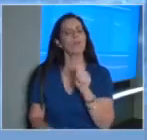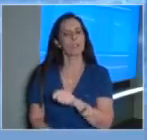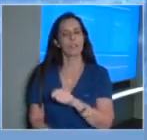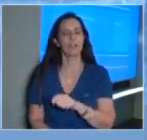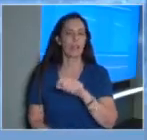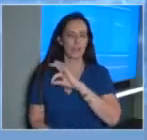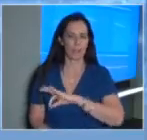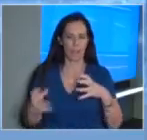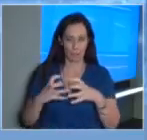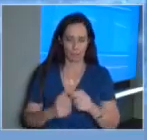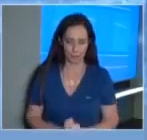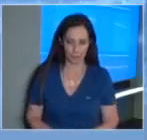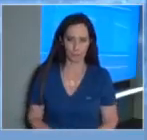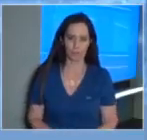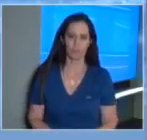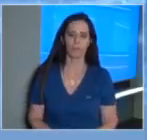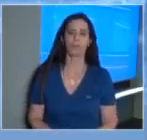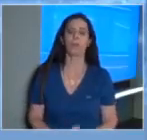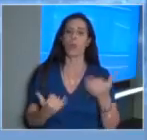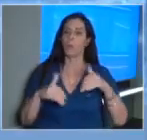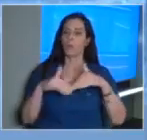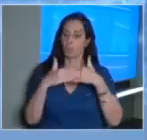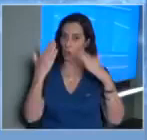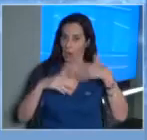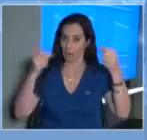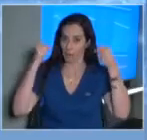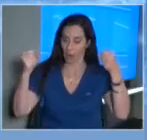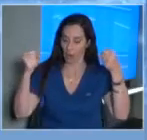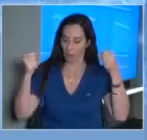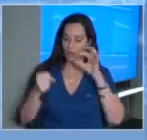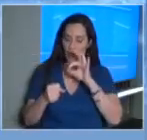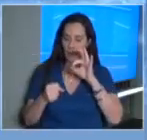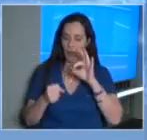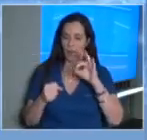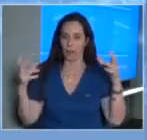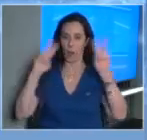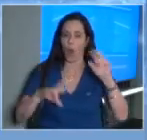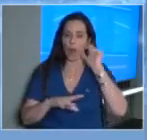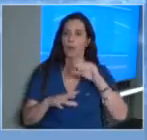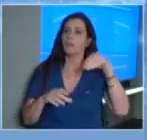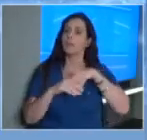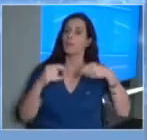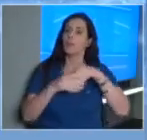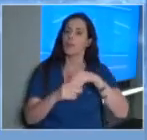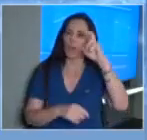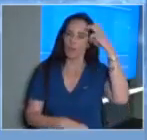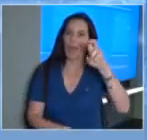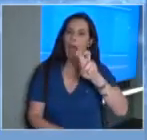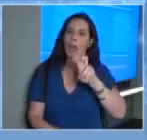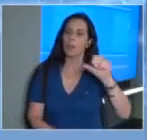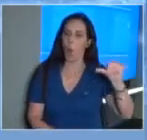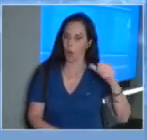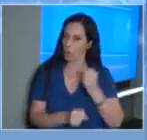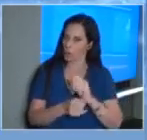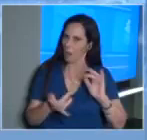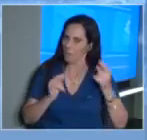הכנסת יבגני סובה מישראל ביתנו. בבוקר שאחרי הפגנת חומת מגן לדמוקרטיה, השתתפותו של חבר הכנסת איימן עודה ממשיכה